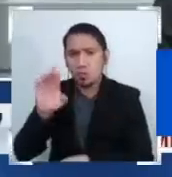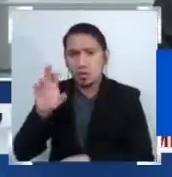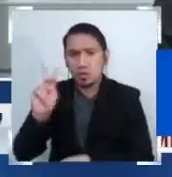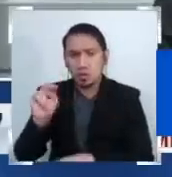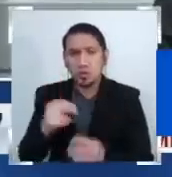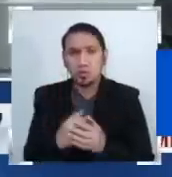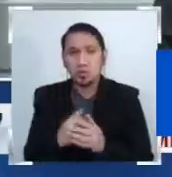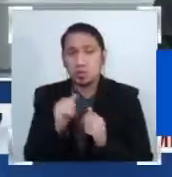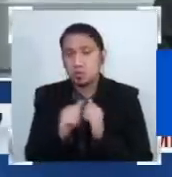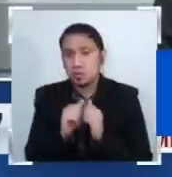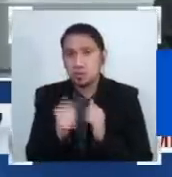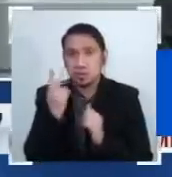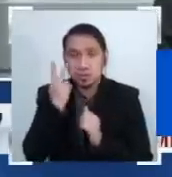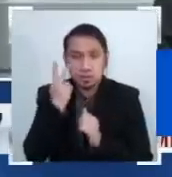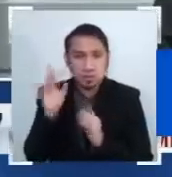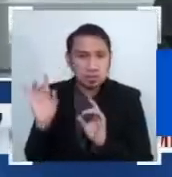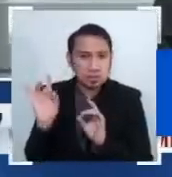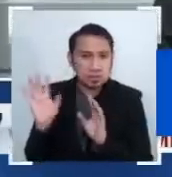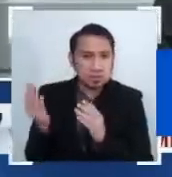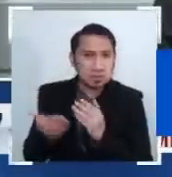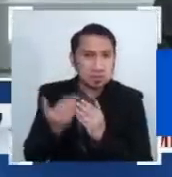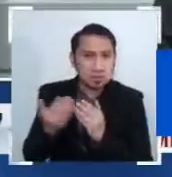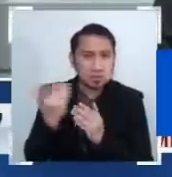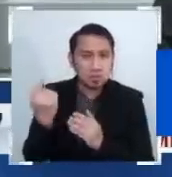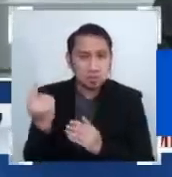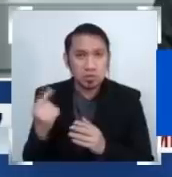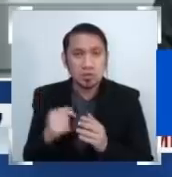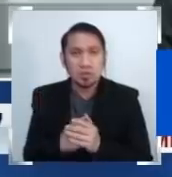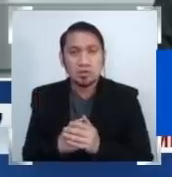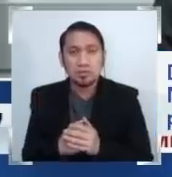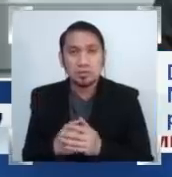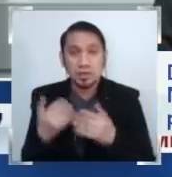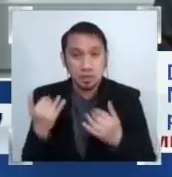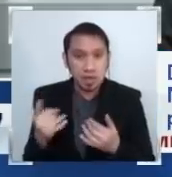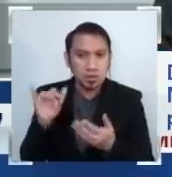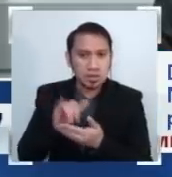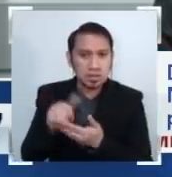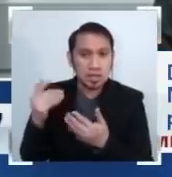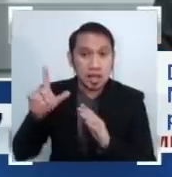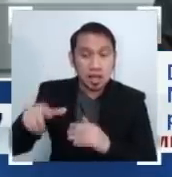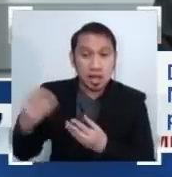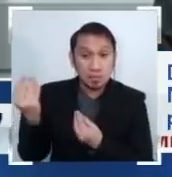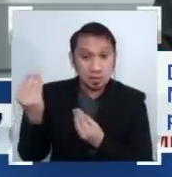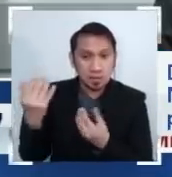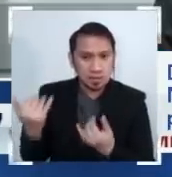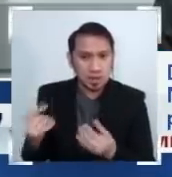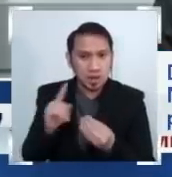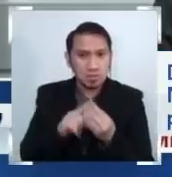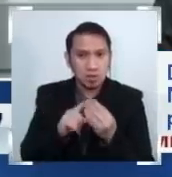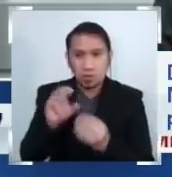mild ang symptoms and no deaths reported as of yet, ano? Patungkol sa Omicron variant.